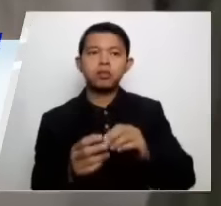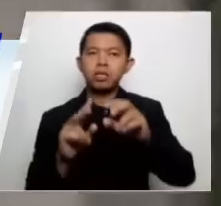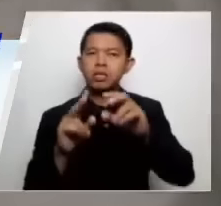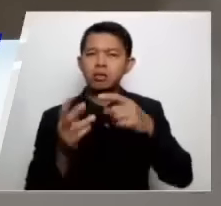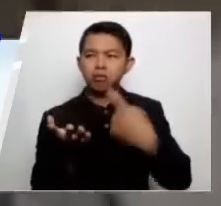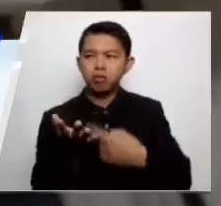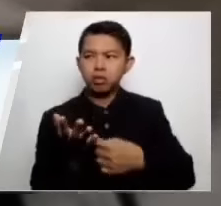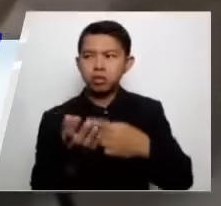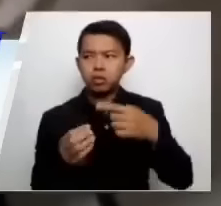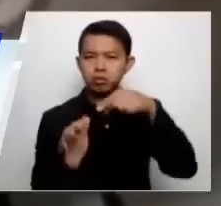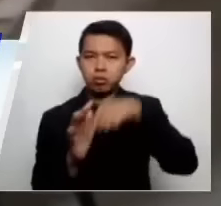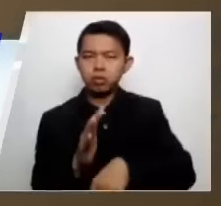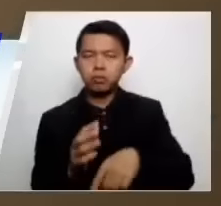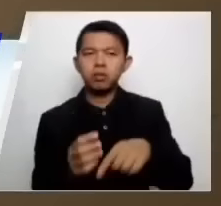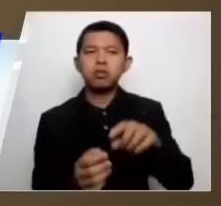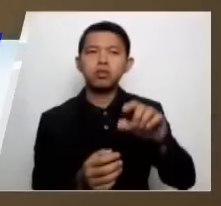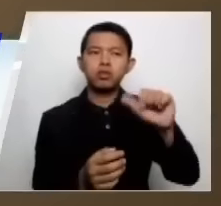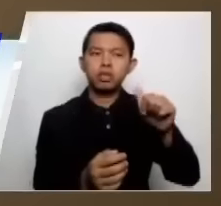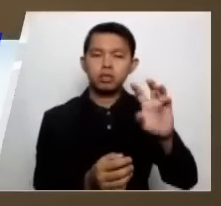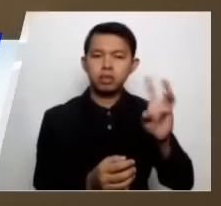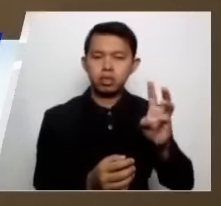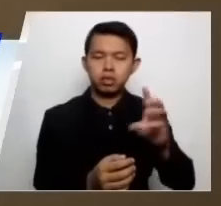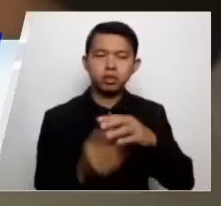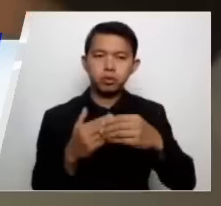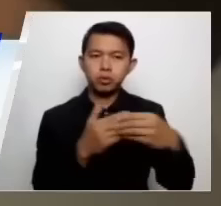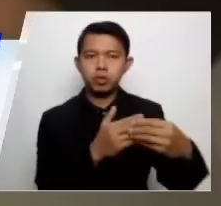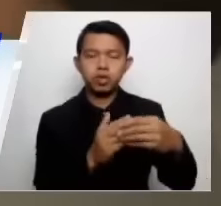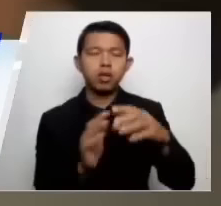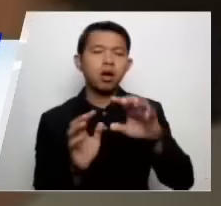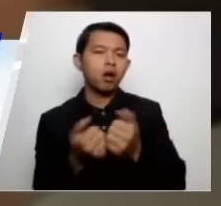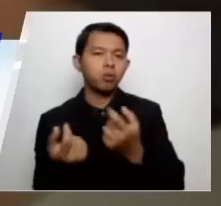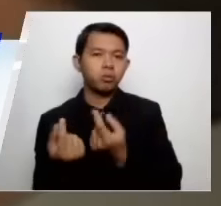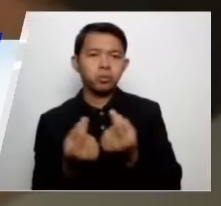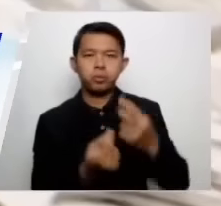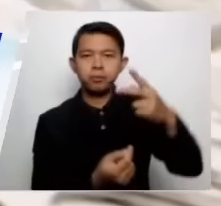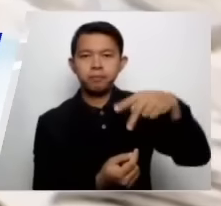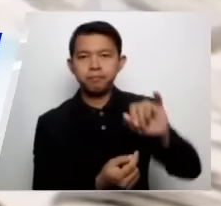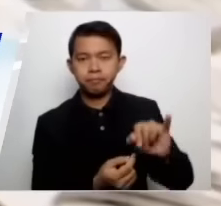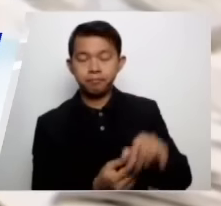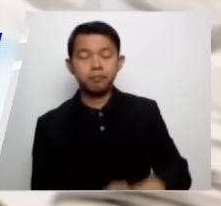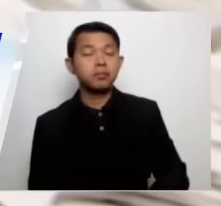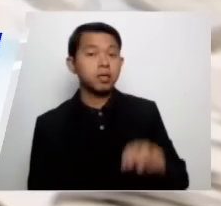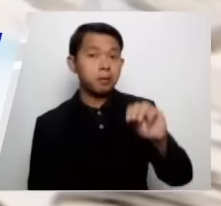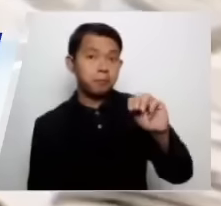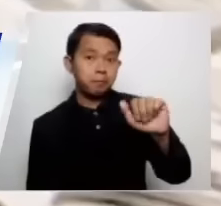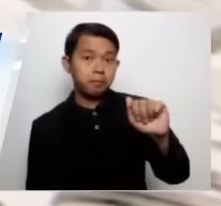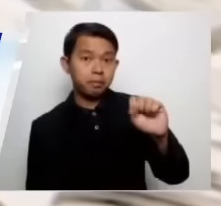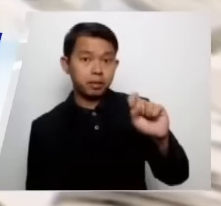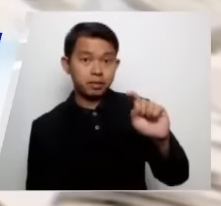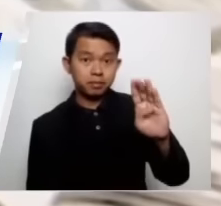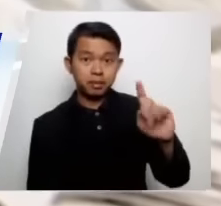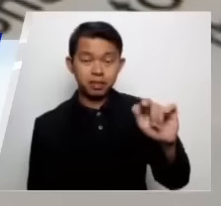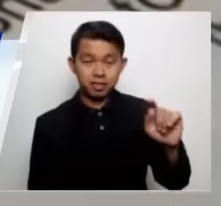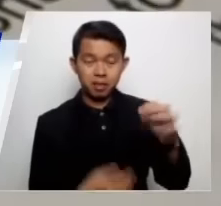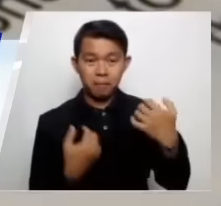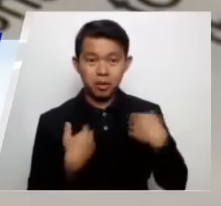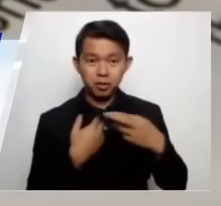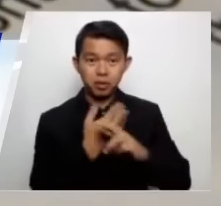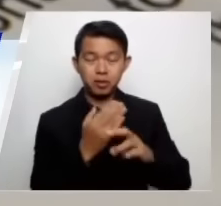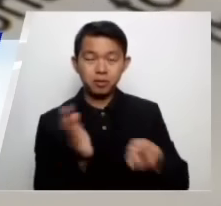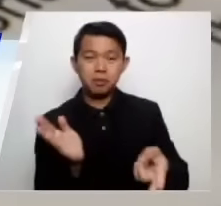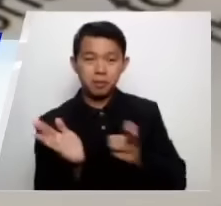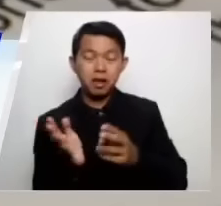2020 at gumagabay sa pagsasagawa ng PI. Sa Masbate, may nagpa-receive daw ng pirma pero hindi na tinanggap ng COMELEC. Walang